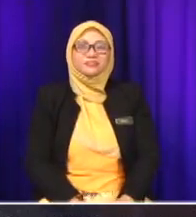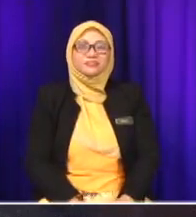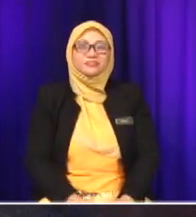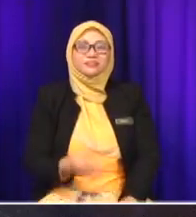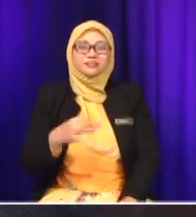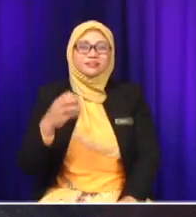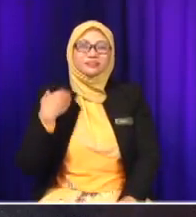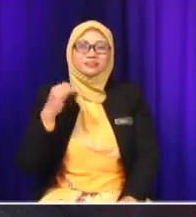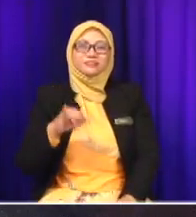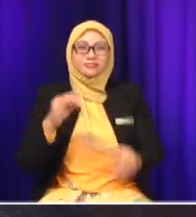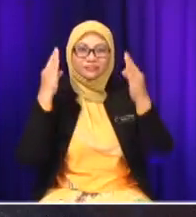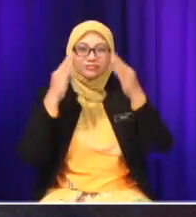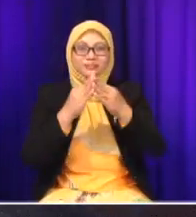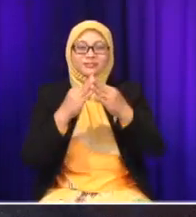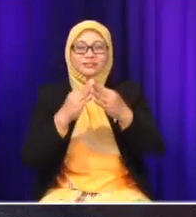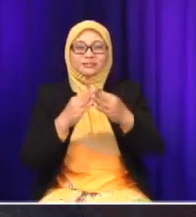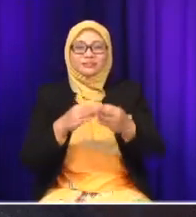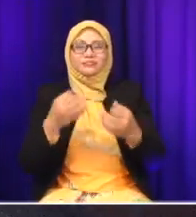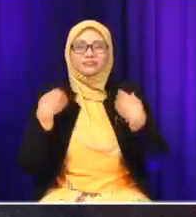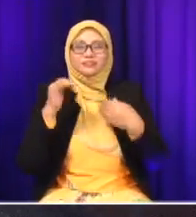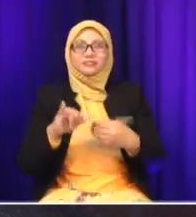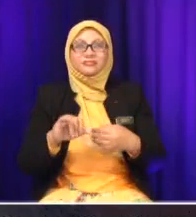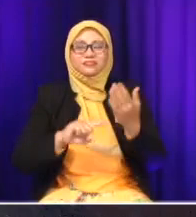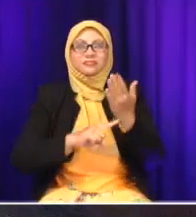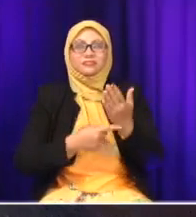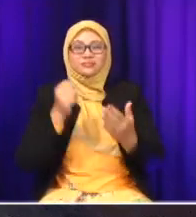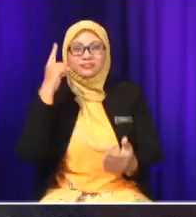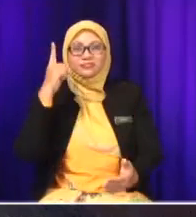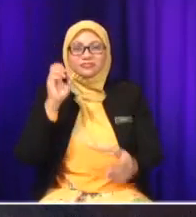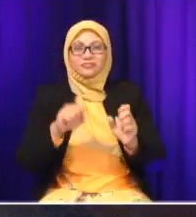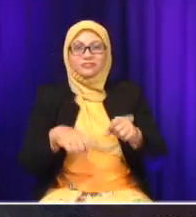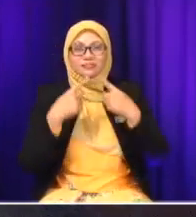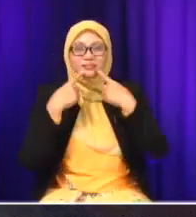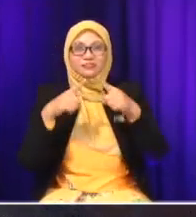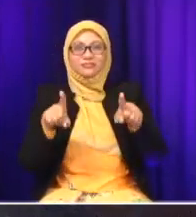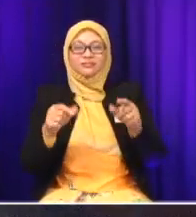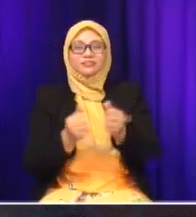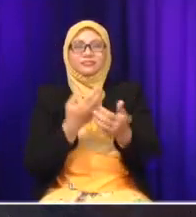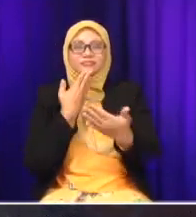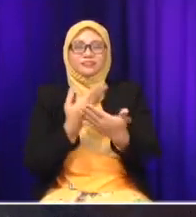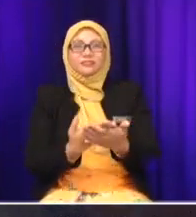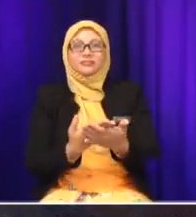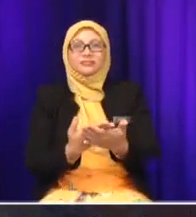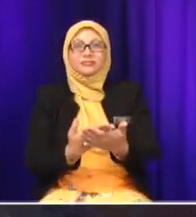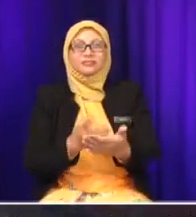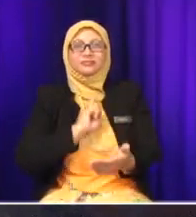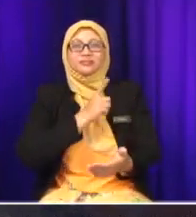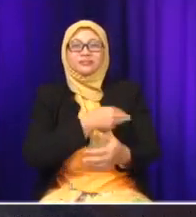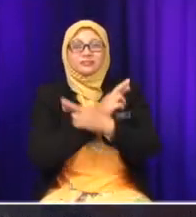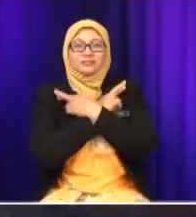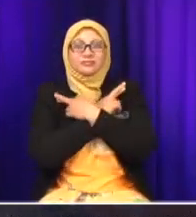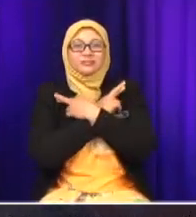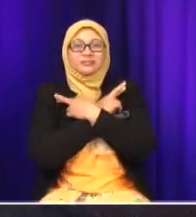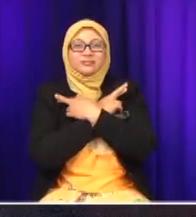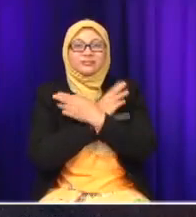ada yang fokus ada yang mula faham dah ada yang boleh menjawab dapat menjawab dengan baik dengan baik kita rehat seketika